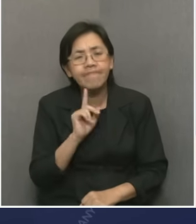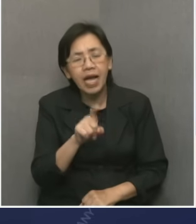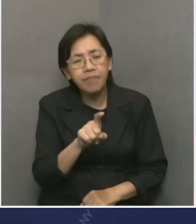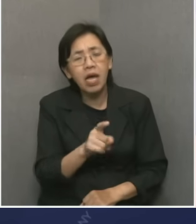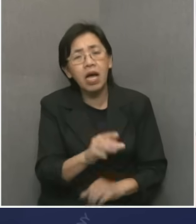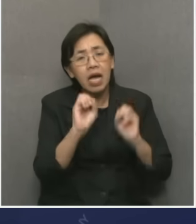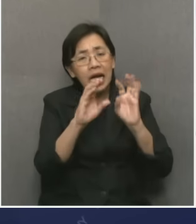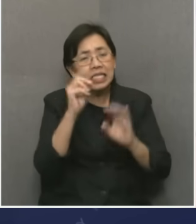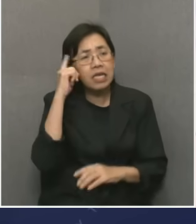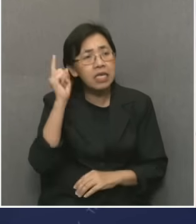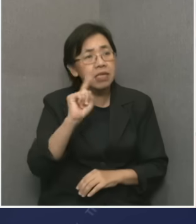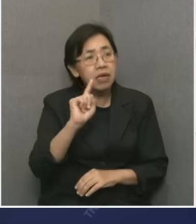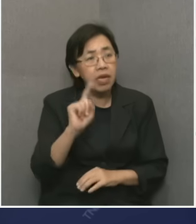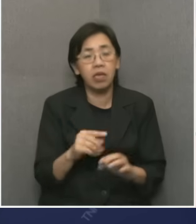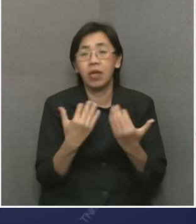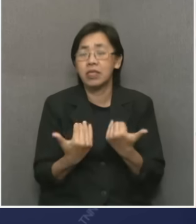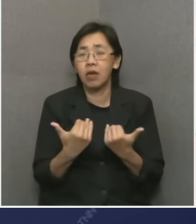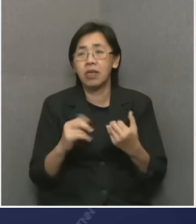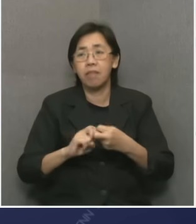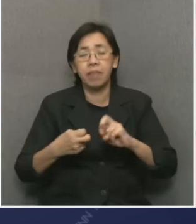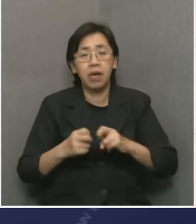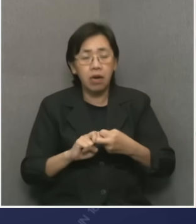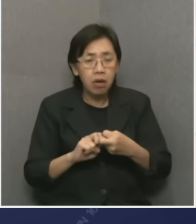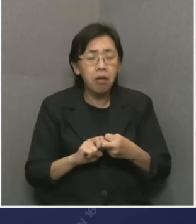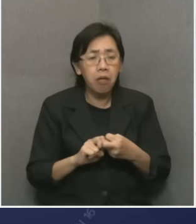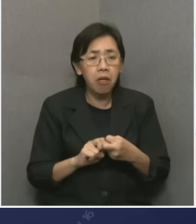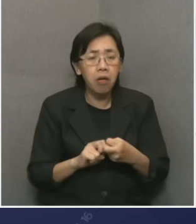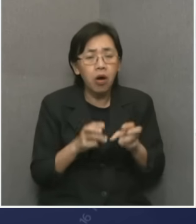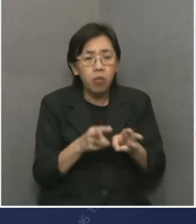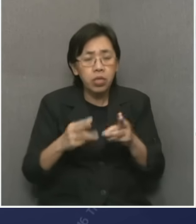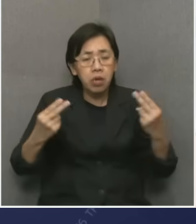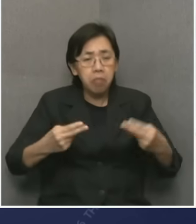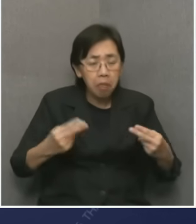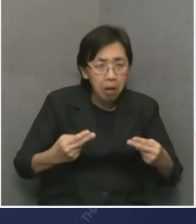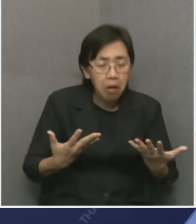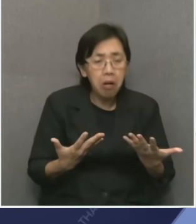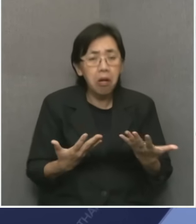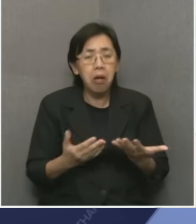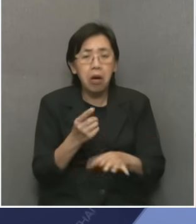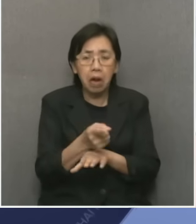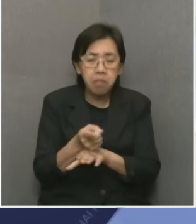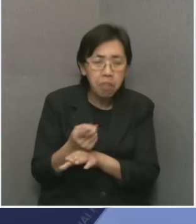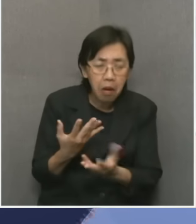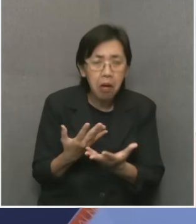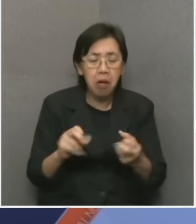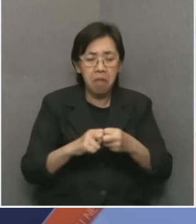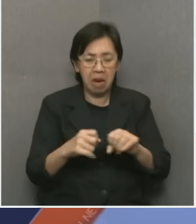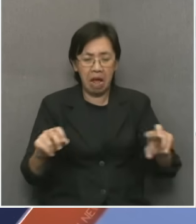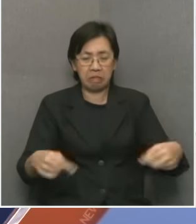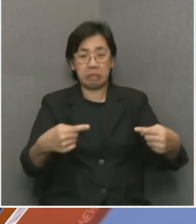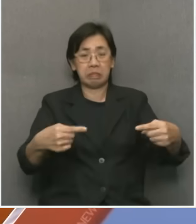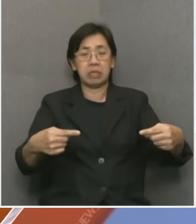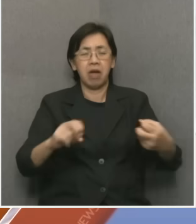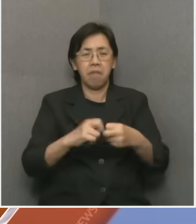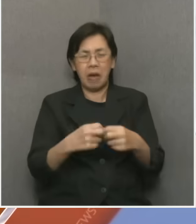ะเรื่องของสถานการณ์ในปัจจุบันนี้ยุทธวิธีในการสู้รบหรือว่าการใช้อาวุธระหว่างคู่ขัดแย้งแล้วเทียบกันกับเหตุ